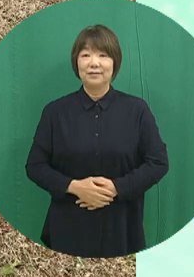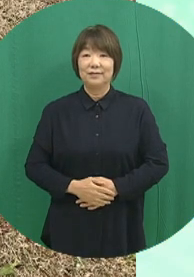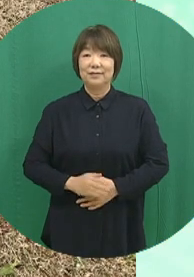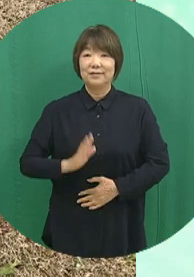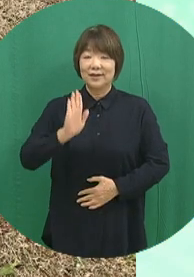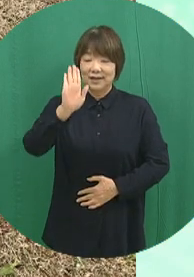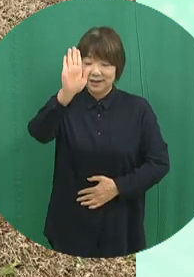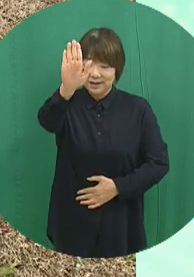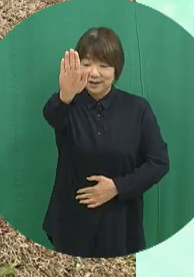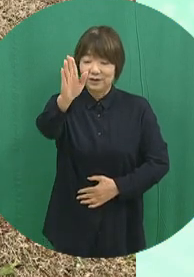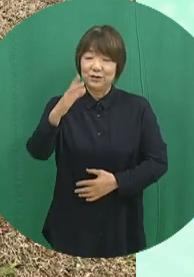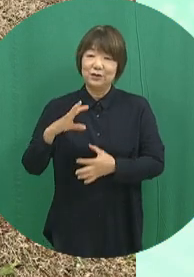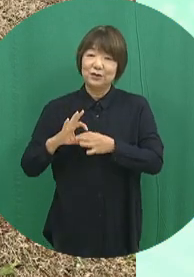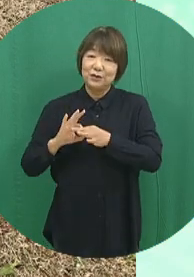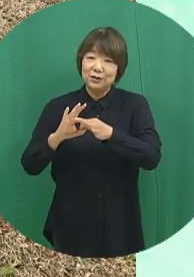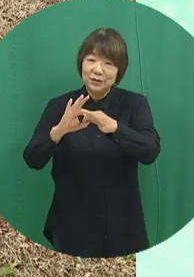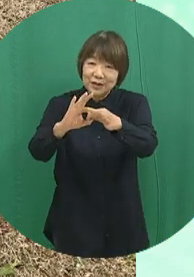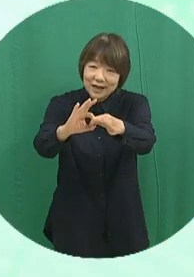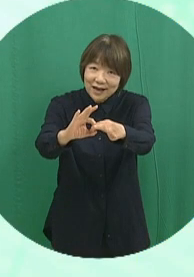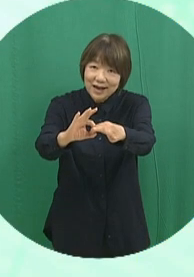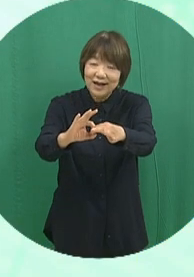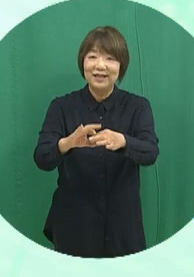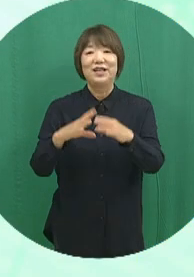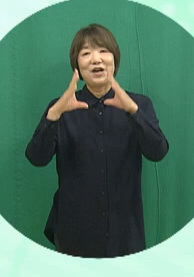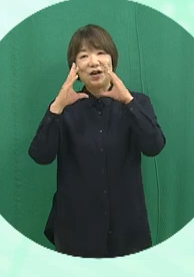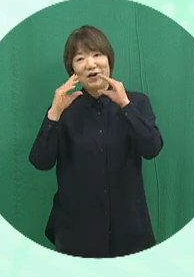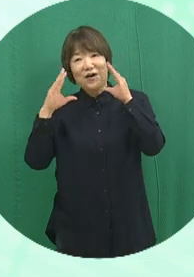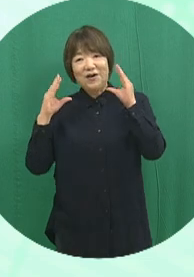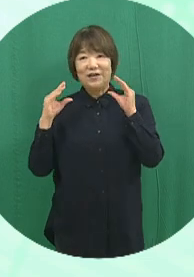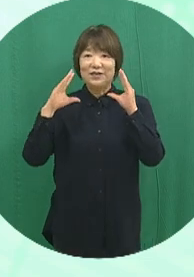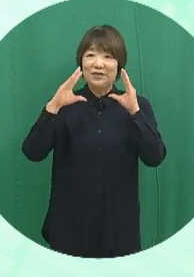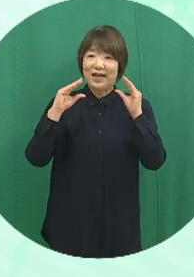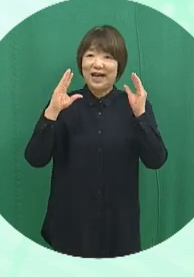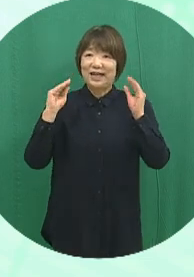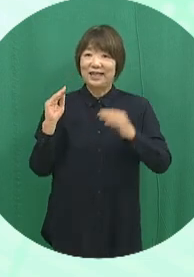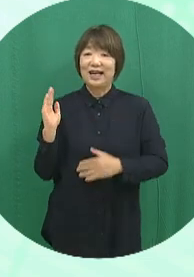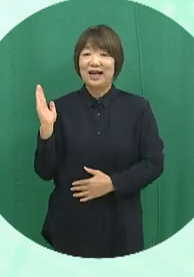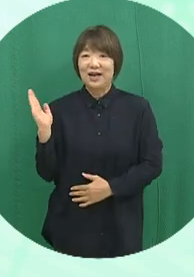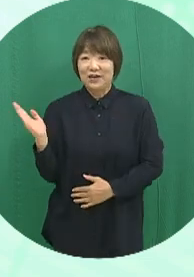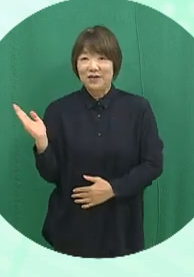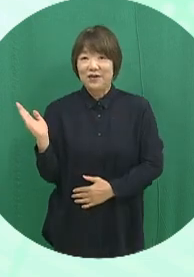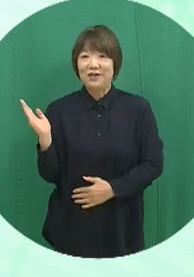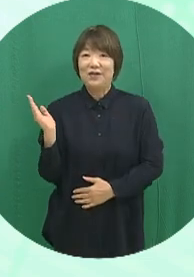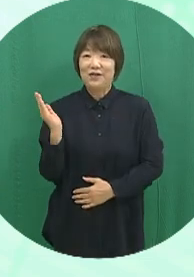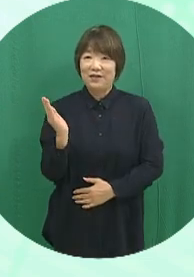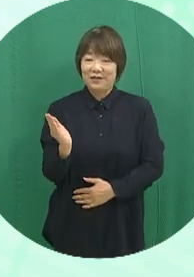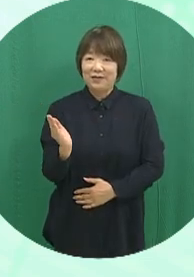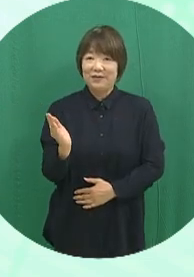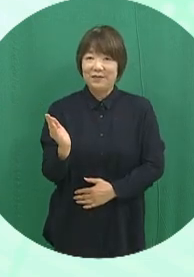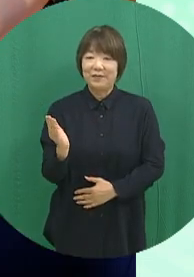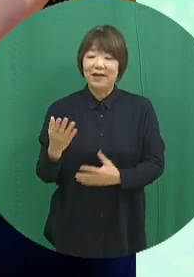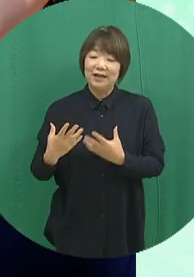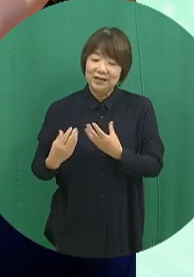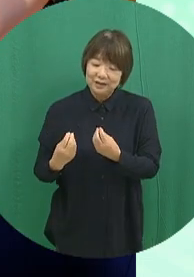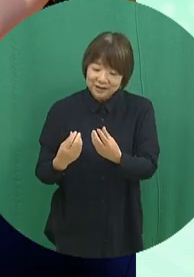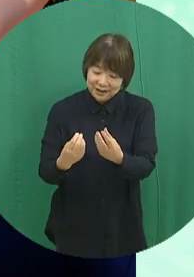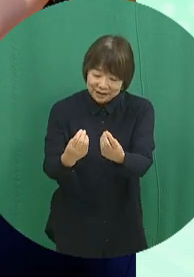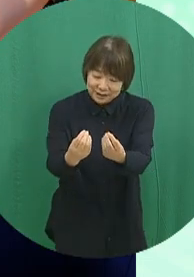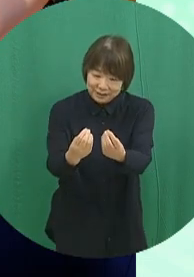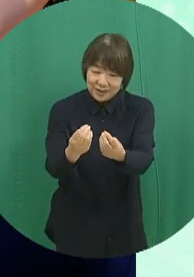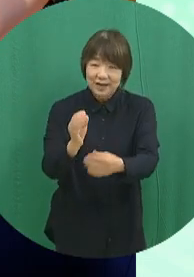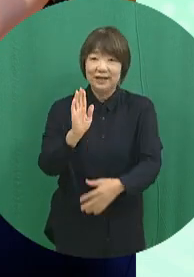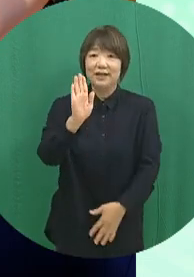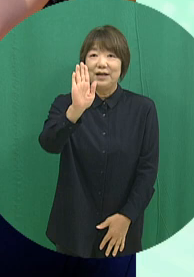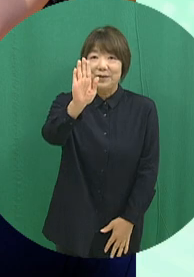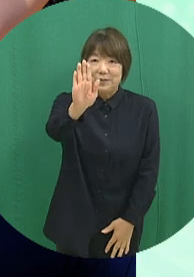未来へと続けこの笑顔、いつい